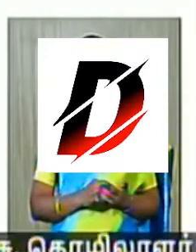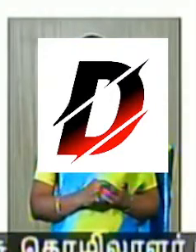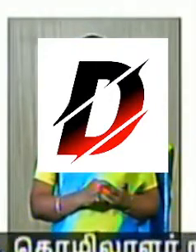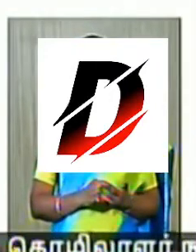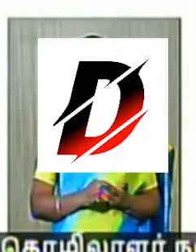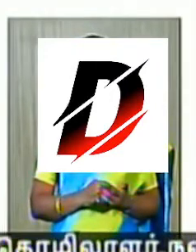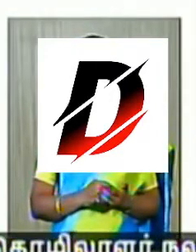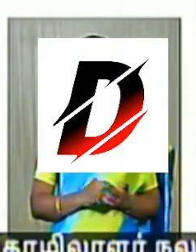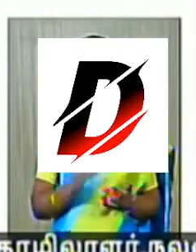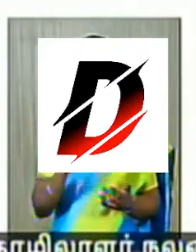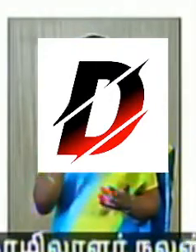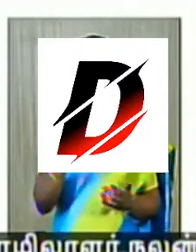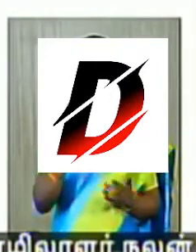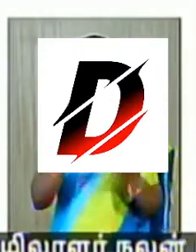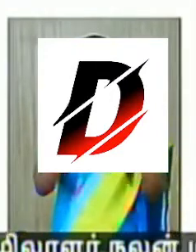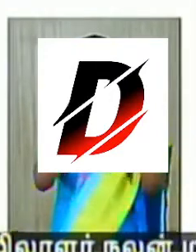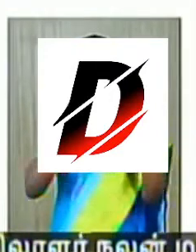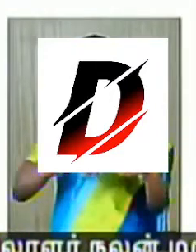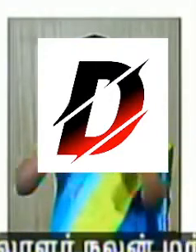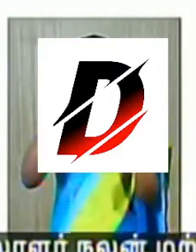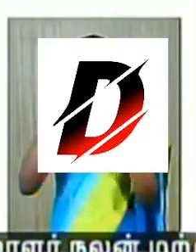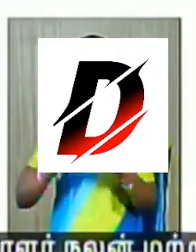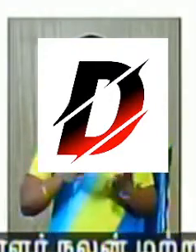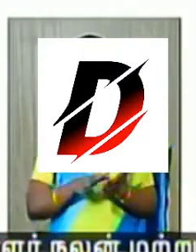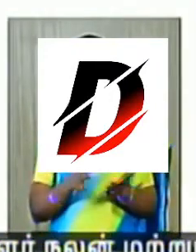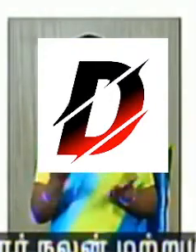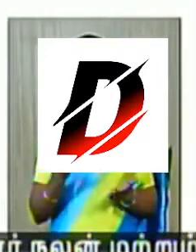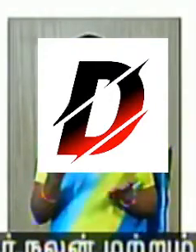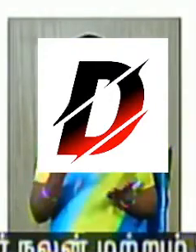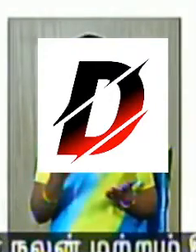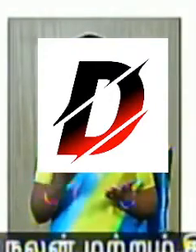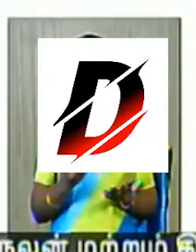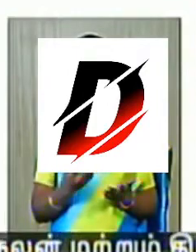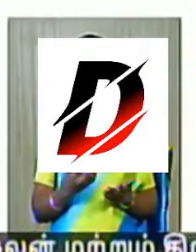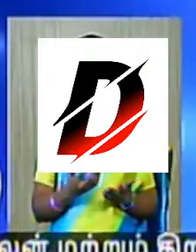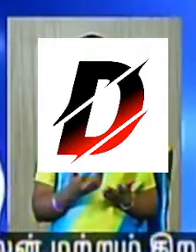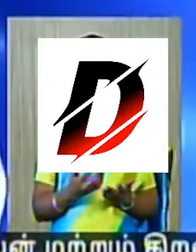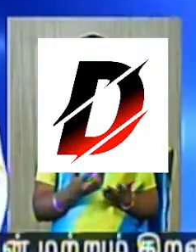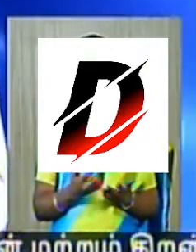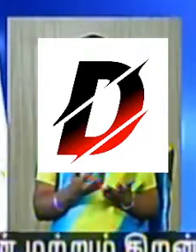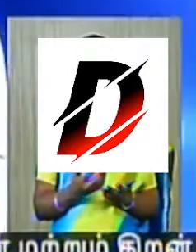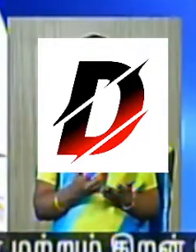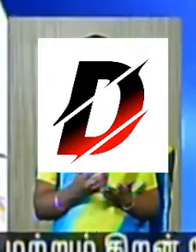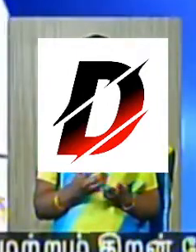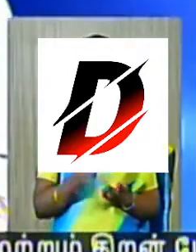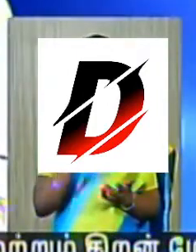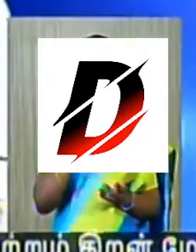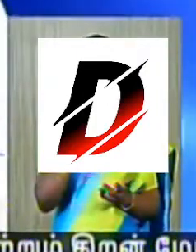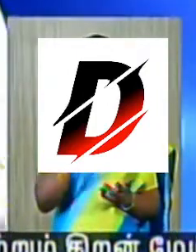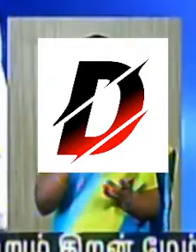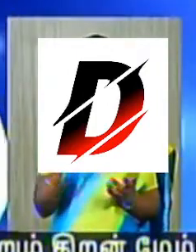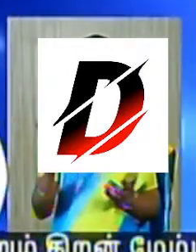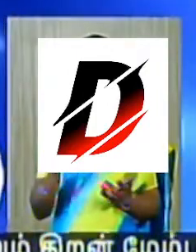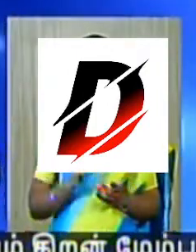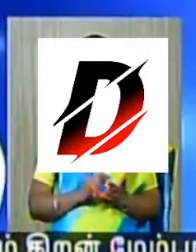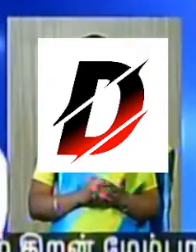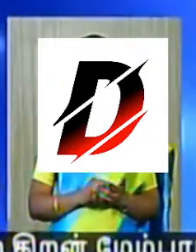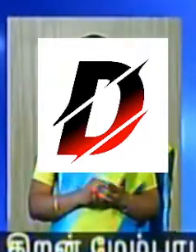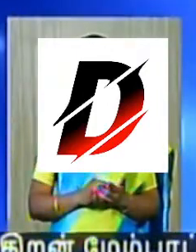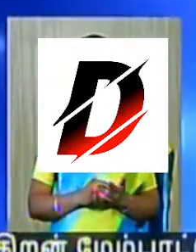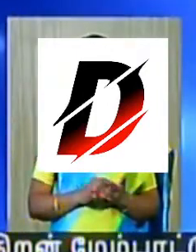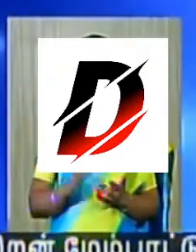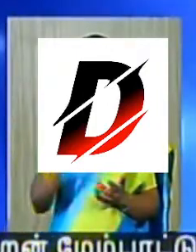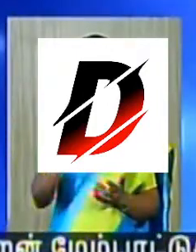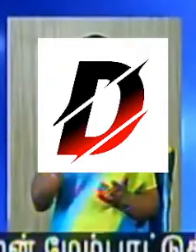பண்ணணும்னு கேட்டிங்கன்னா, 0 எந்த நிரல் இருக்குன்னு பாருங்கள், அட்டவணையில் ஜீரோவுக்கு நடுவில் கூடிய நிறக்கம் என்னென்னா 1 3 நம்ம